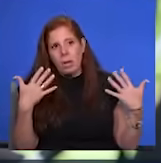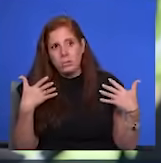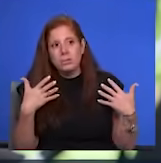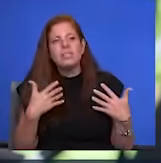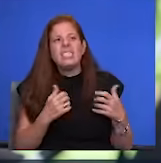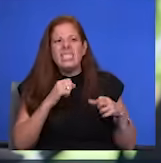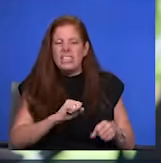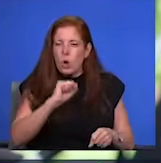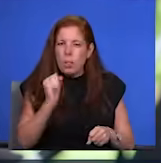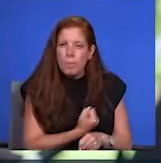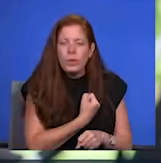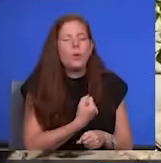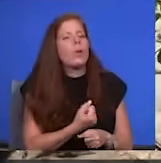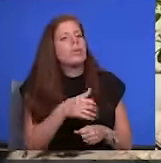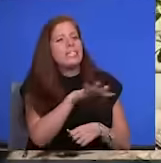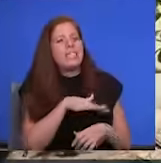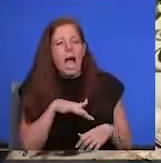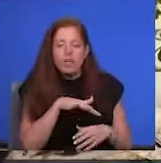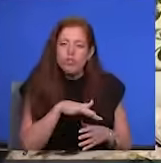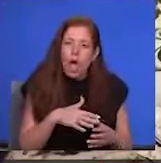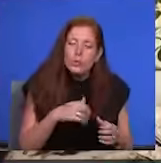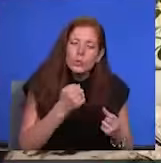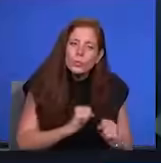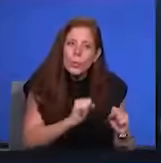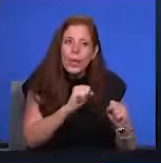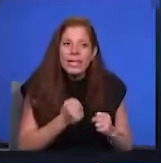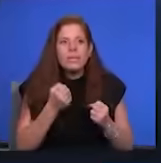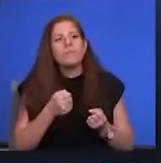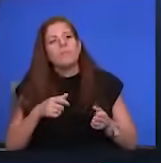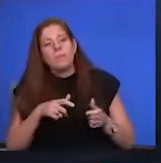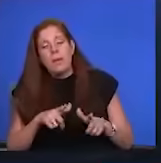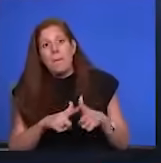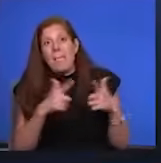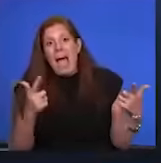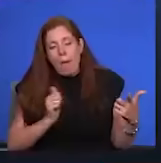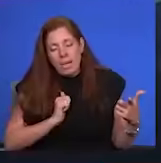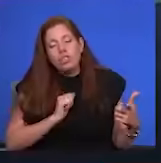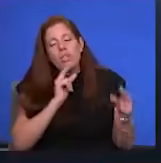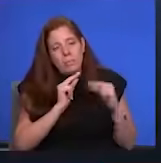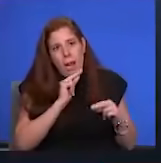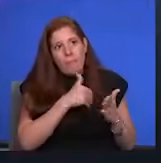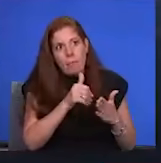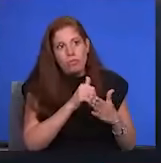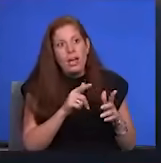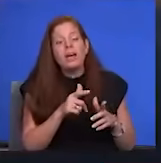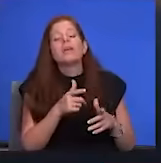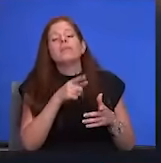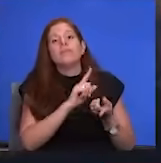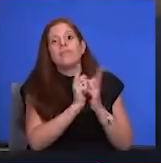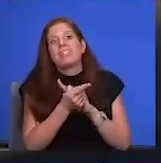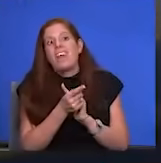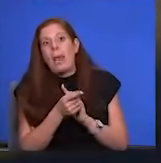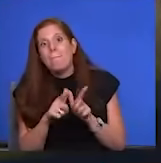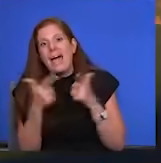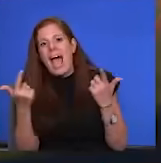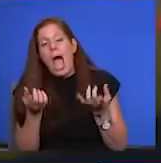בטון, הקמת גן שעשועים, סלילת שבילים, הסבה של בריכה פרטית שאליה עוד נגיע בהמשך לבריכה אקולוגית. כל אלו